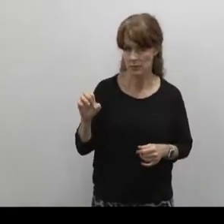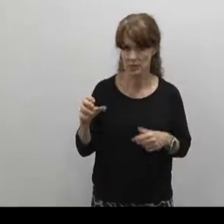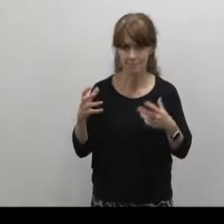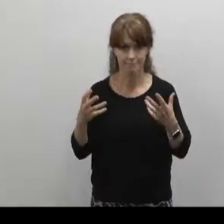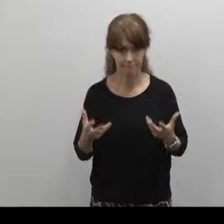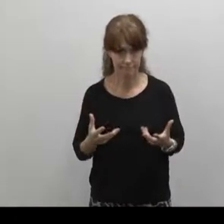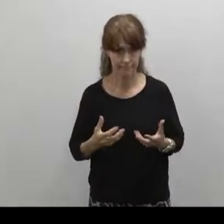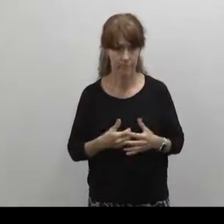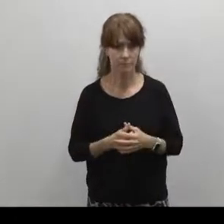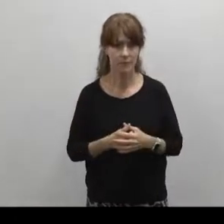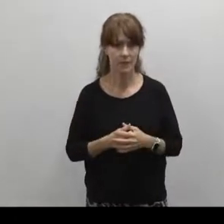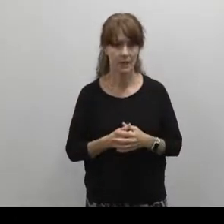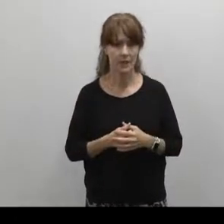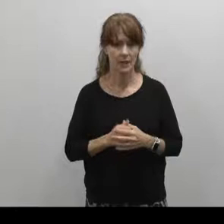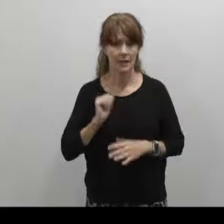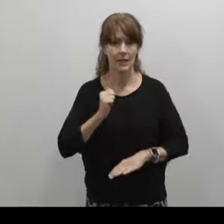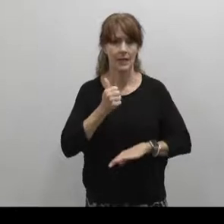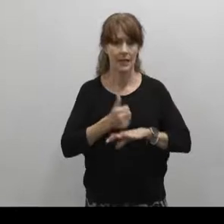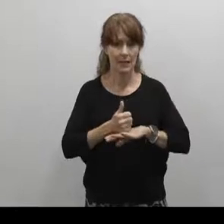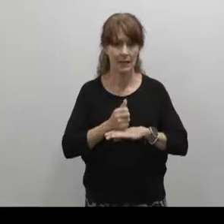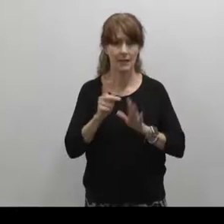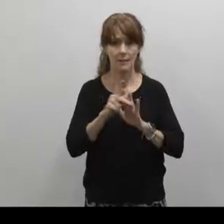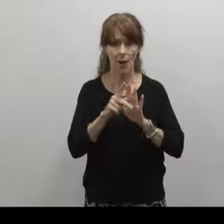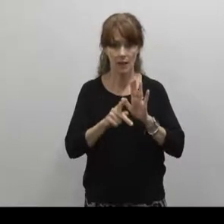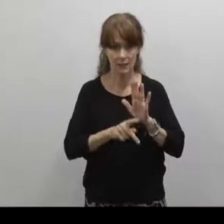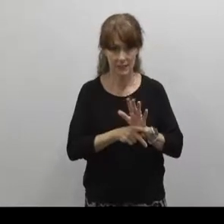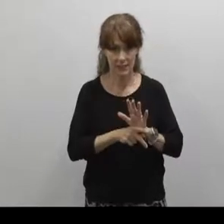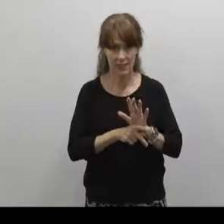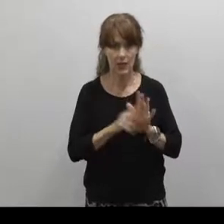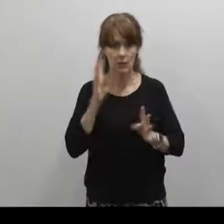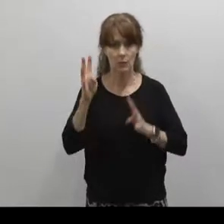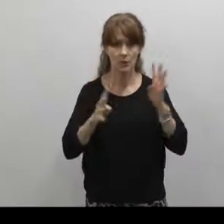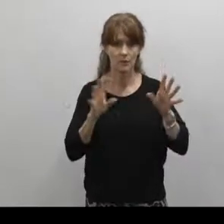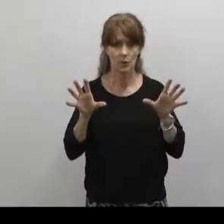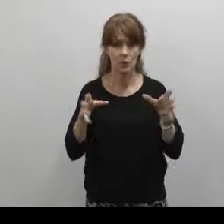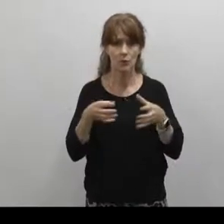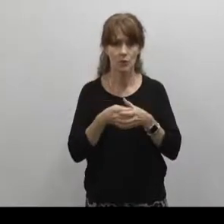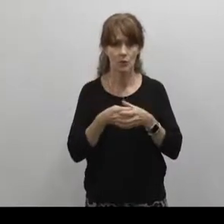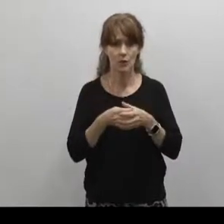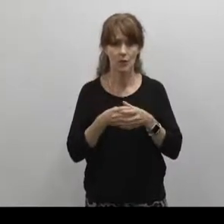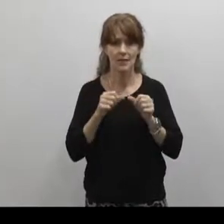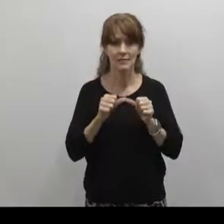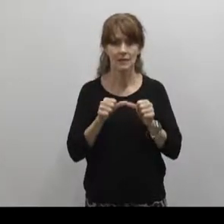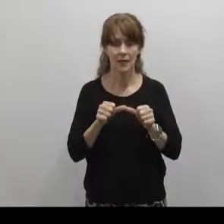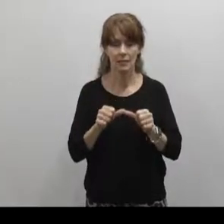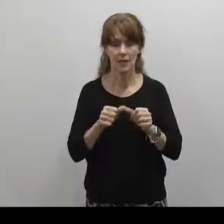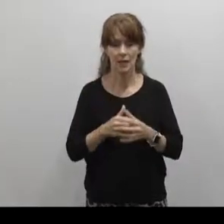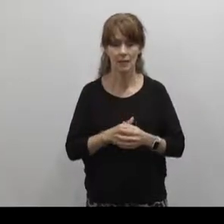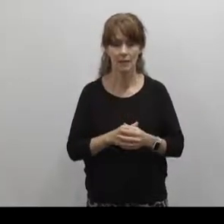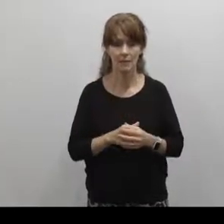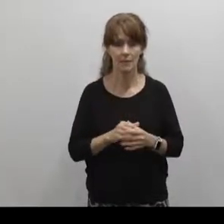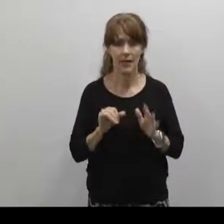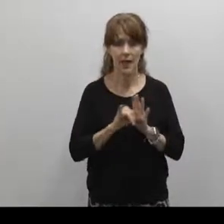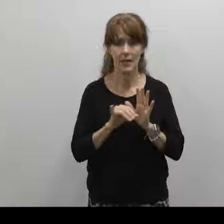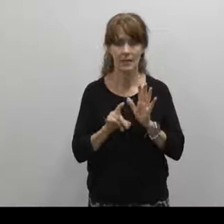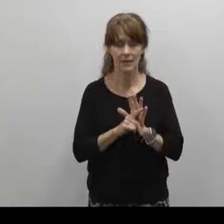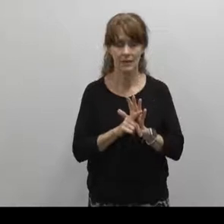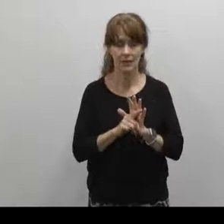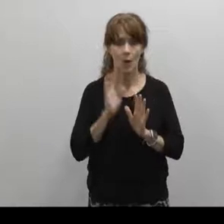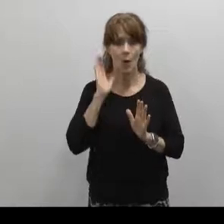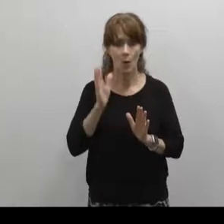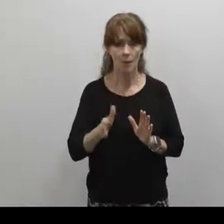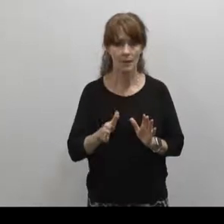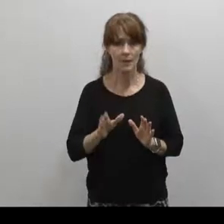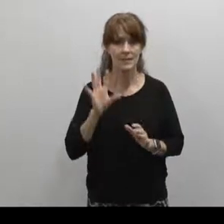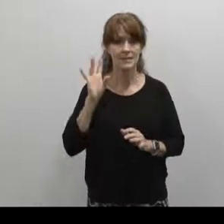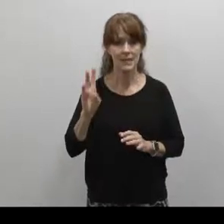chỉ cả bên chấm để ban cấp chú thực nông bộ policy goal